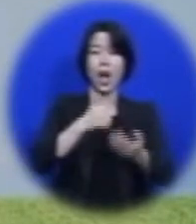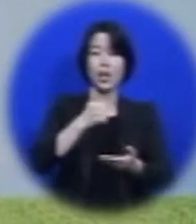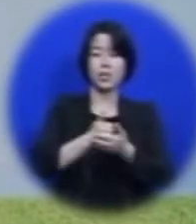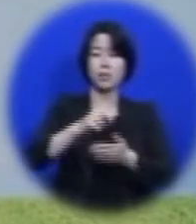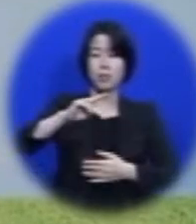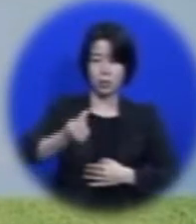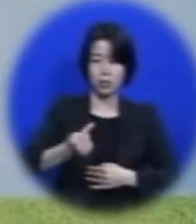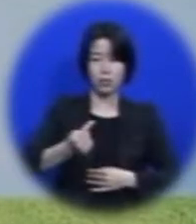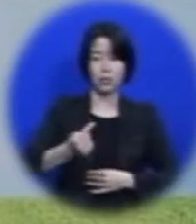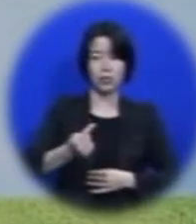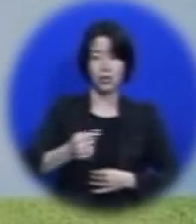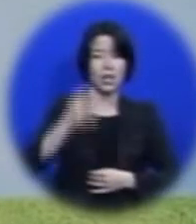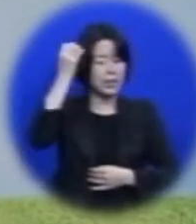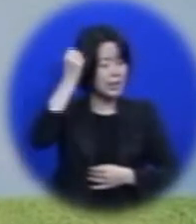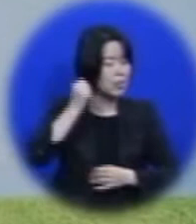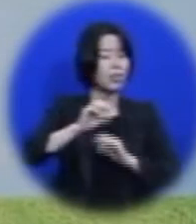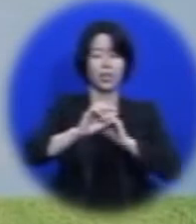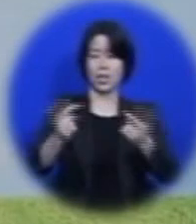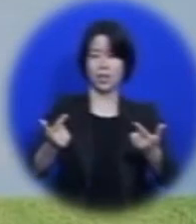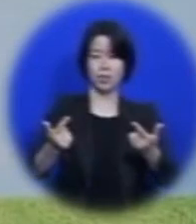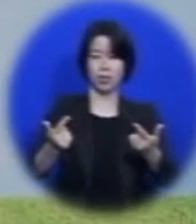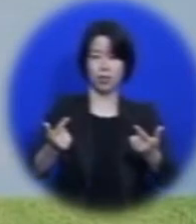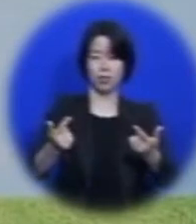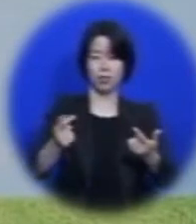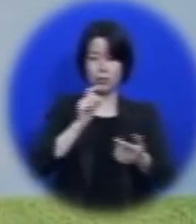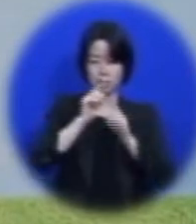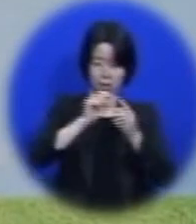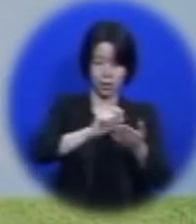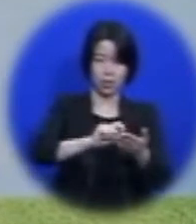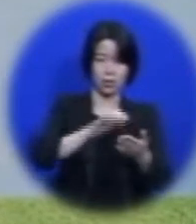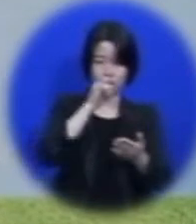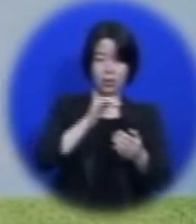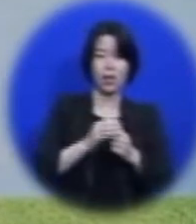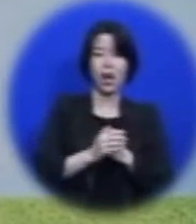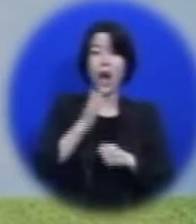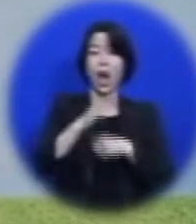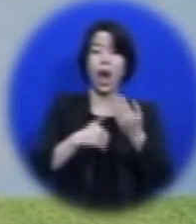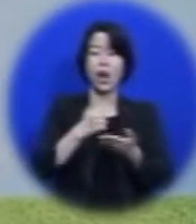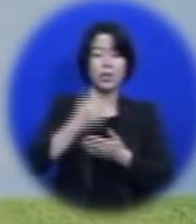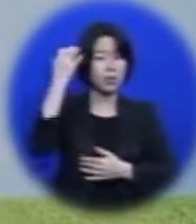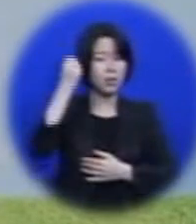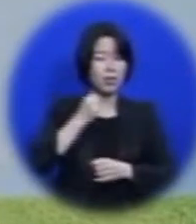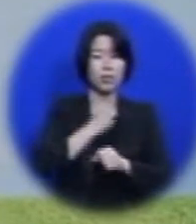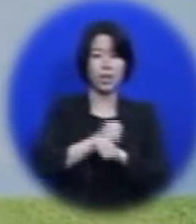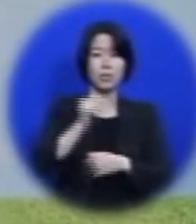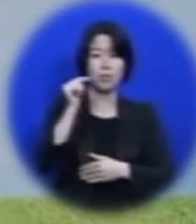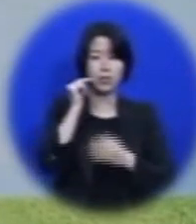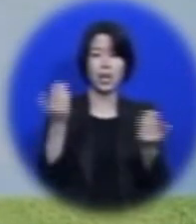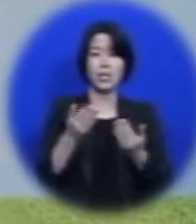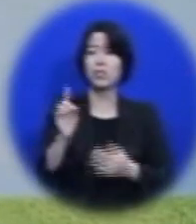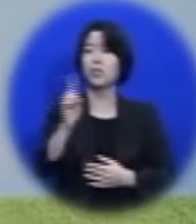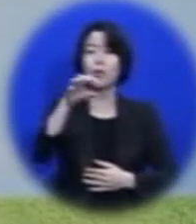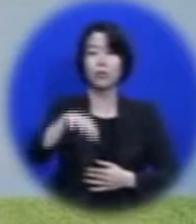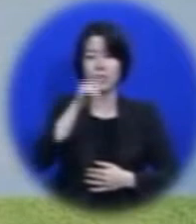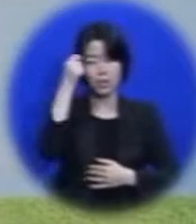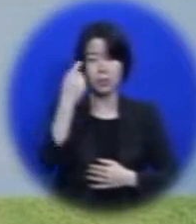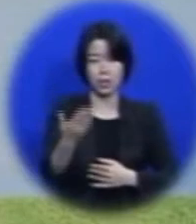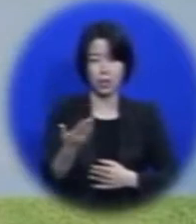하나님조차도 기억지 않으신다고 그러셨어요. 세상에 하나님이 기억하지 못할 일이 뭐가 있겠습니까?